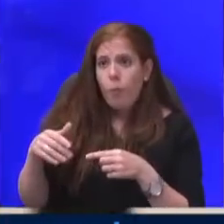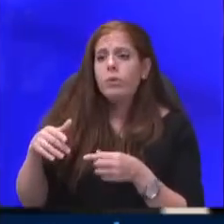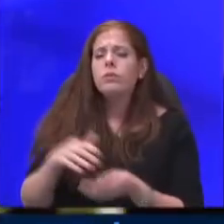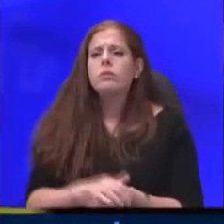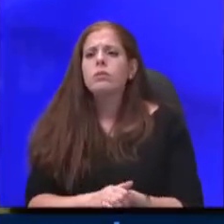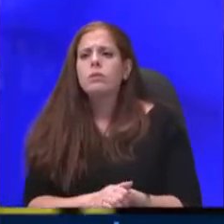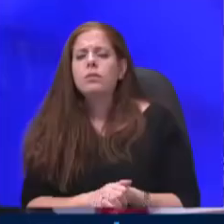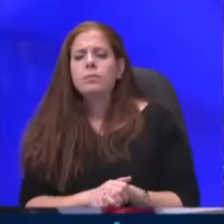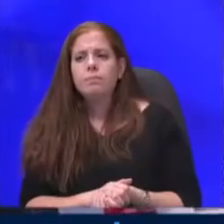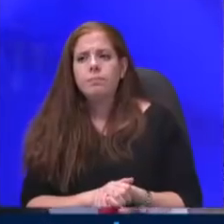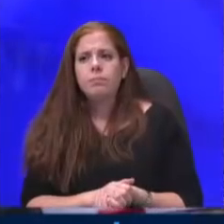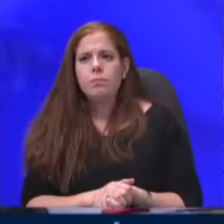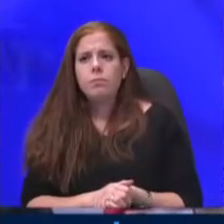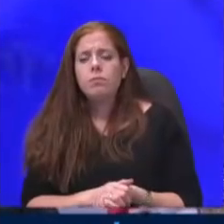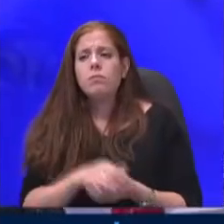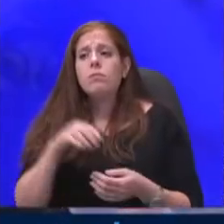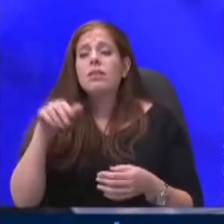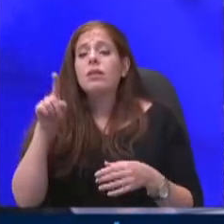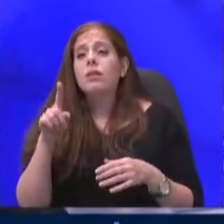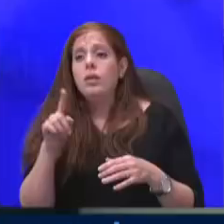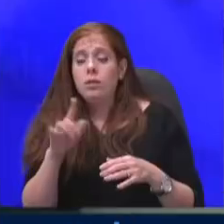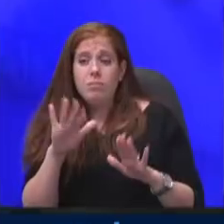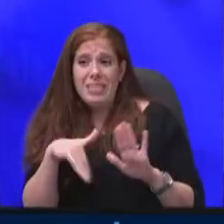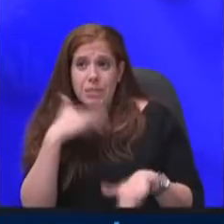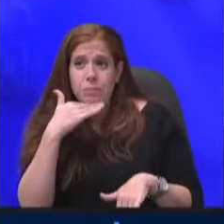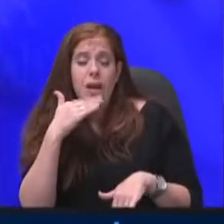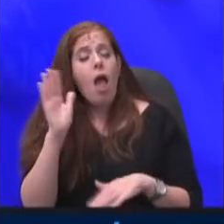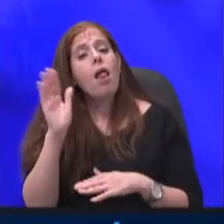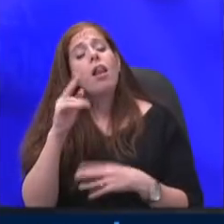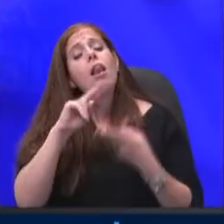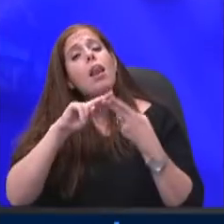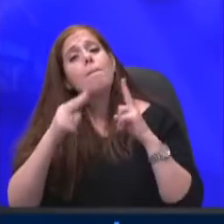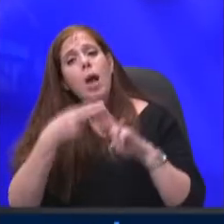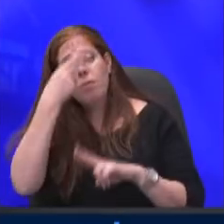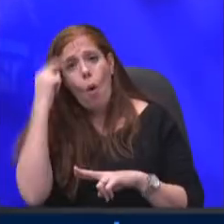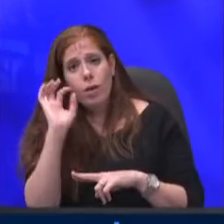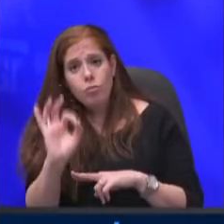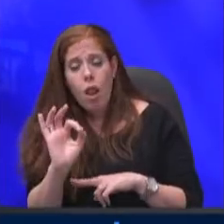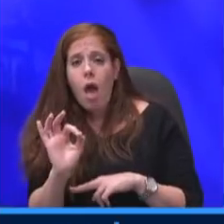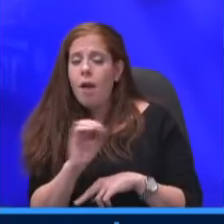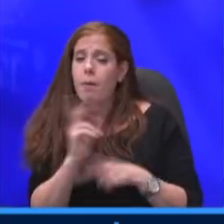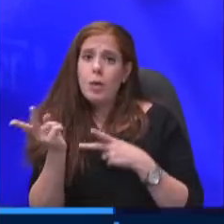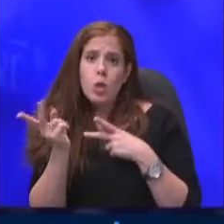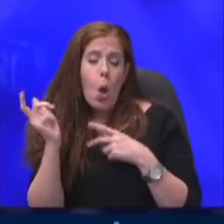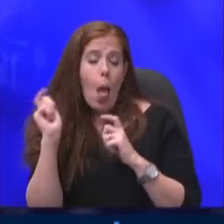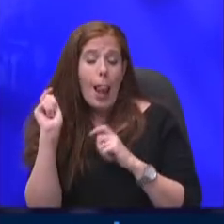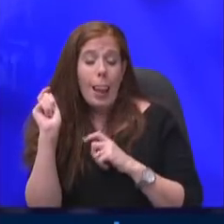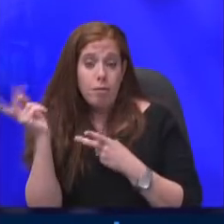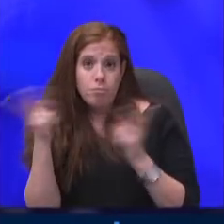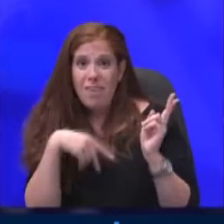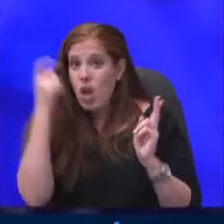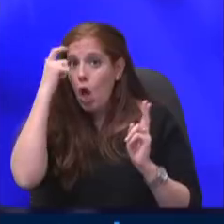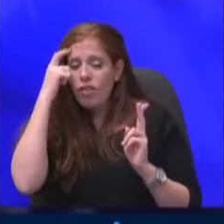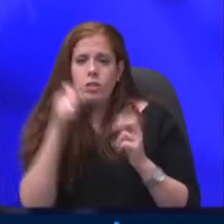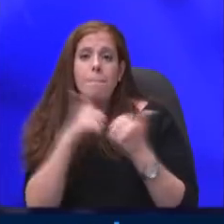ריטה עוד הספיקה להיפרד מהוריה לשלום, שם בבית החולים. אך לא שירה שזו הפרידה האחרונה. אני